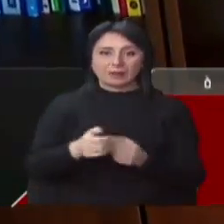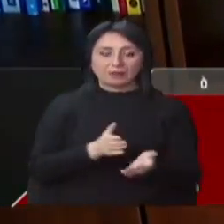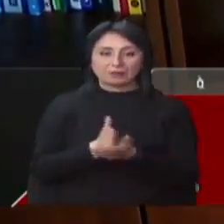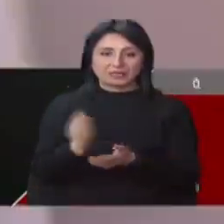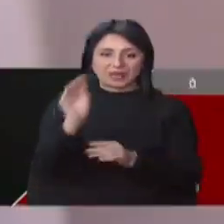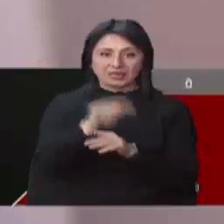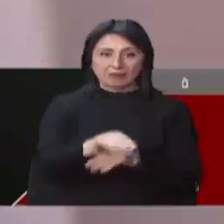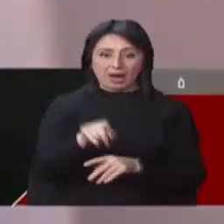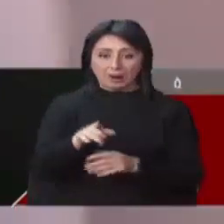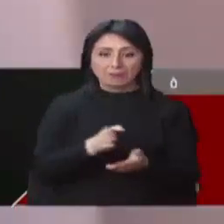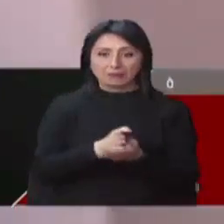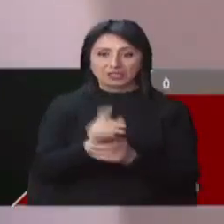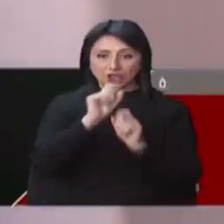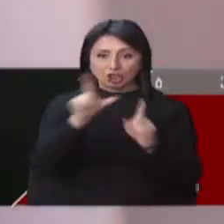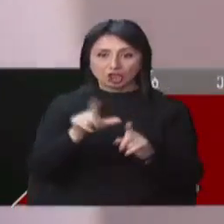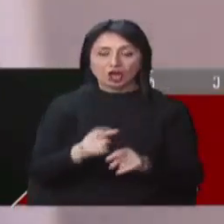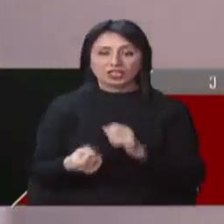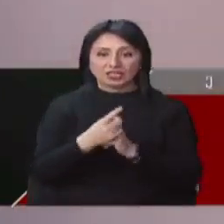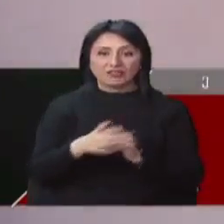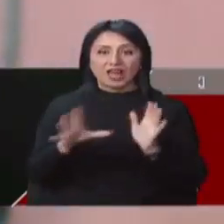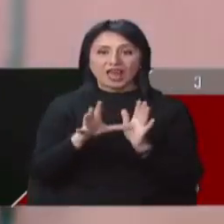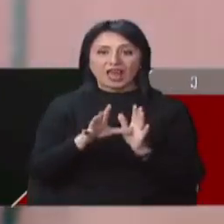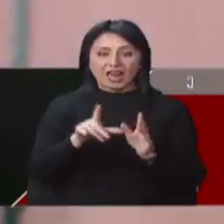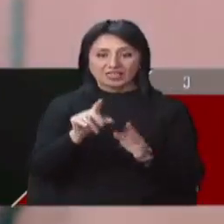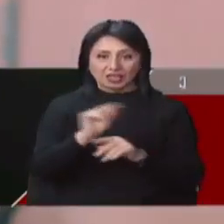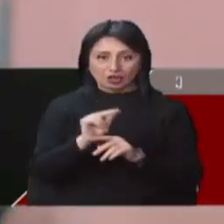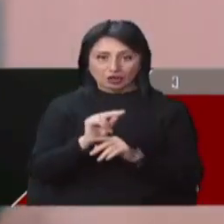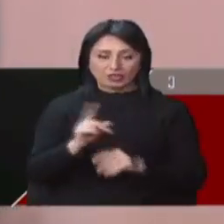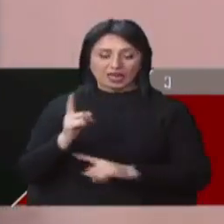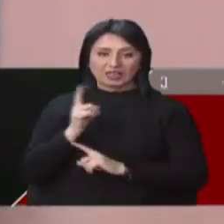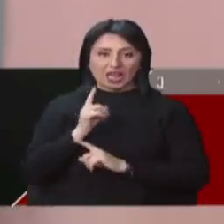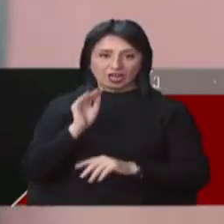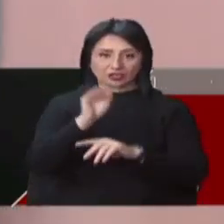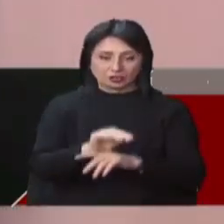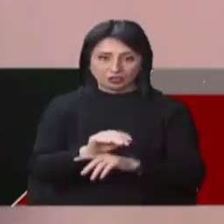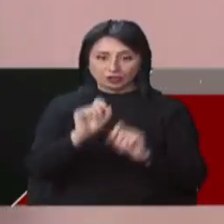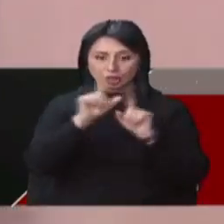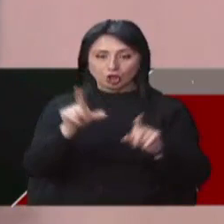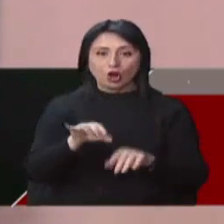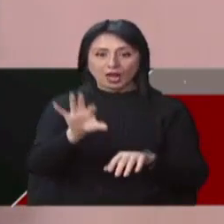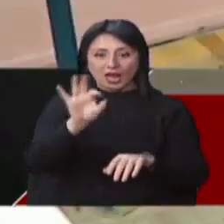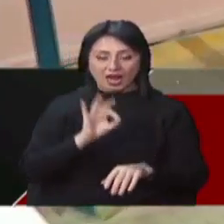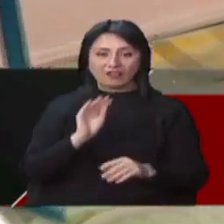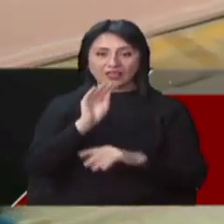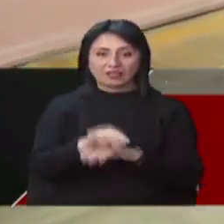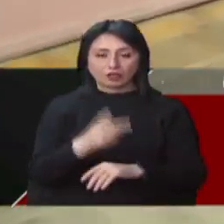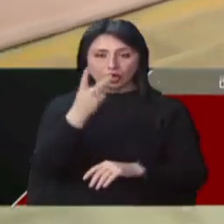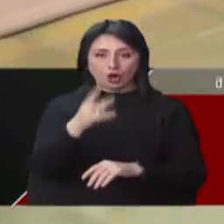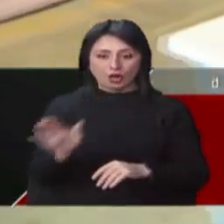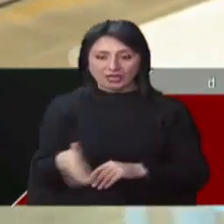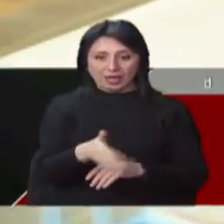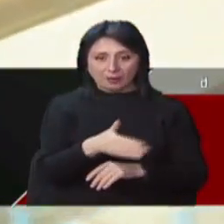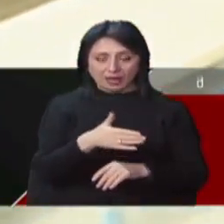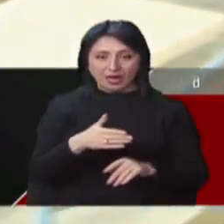მიზნით დაამატა. ამავე მიზნით სკოლაში გაჩნდა ელექტრიკოსის და დარაჯის პოზიციები. სკოლა მაიყვანა დამატებით 2